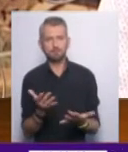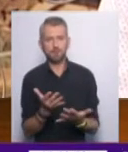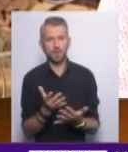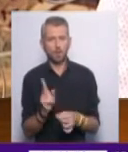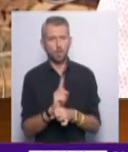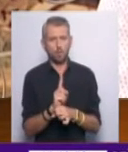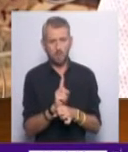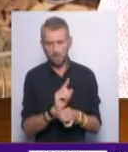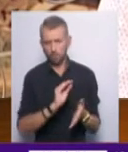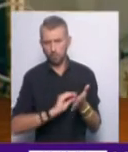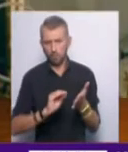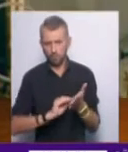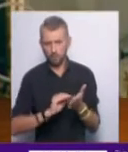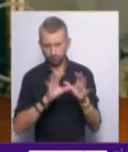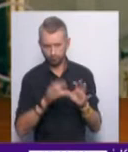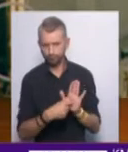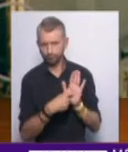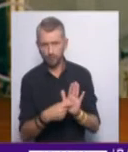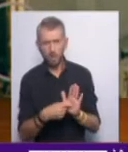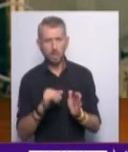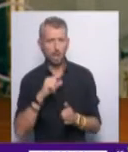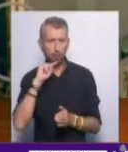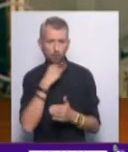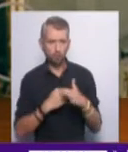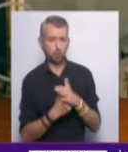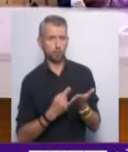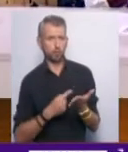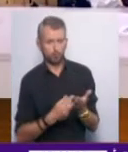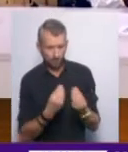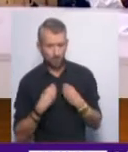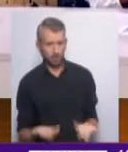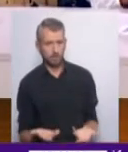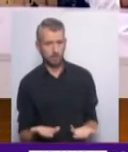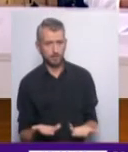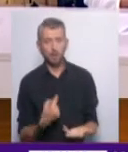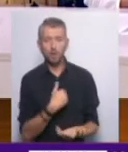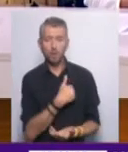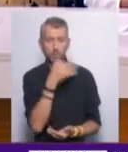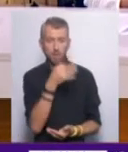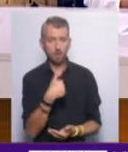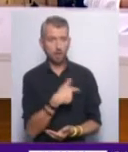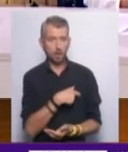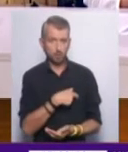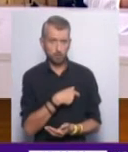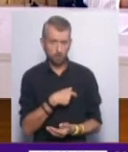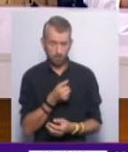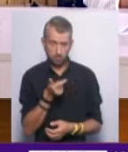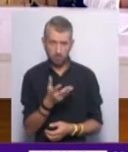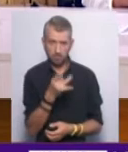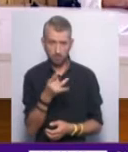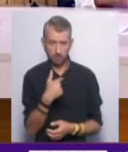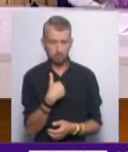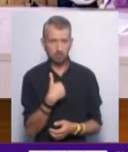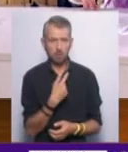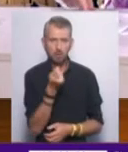нормативно прописані, і які є економічно обґрунтовані. Я хочу сказати, я депутат не першого скликання, і не